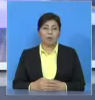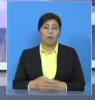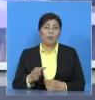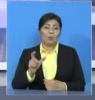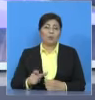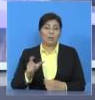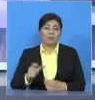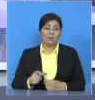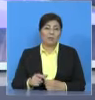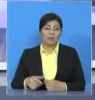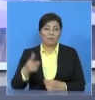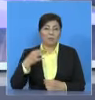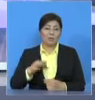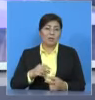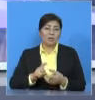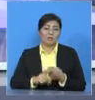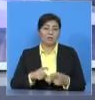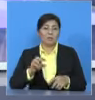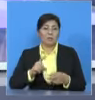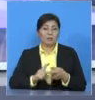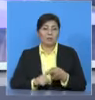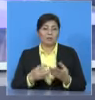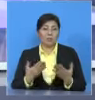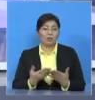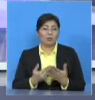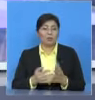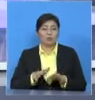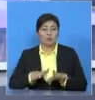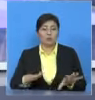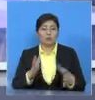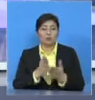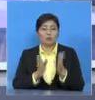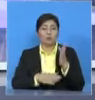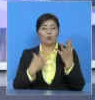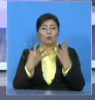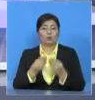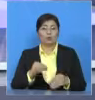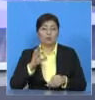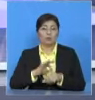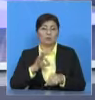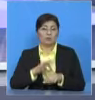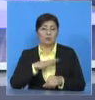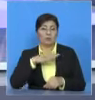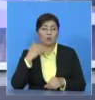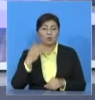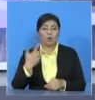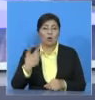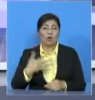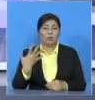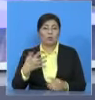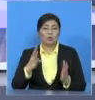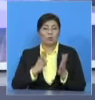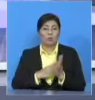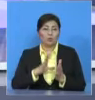Бүкіл адамзаттың бас ауруына айналған коронавирус әлі күнге дейін өршіп тұр. Соңғы күндері дерт жұқтырғандардың көбі 30-59